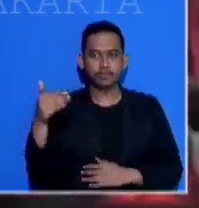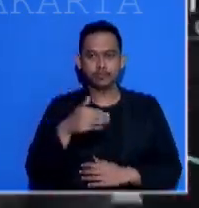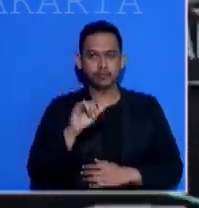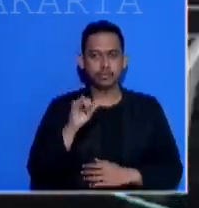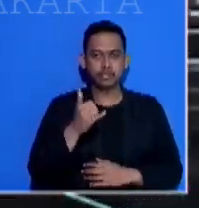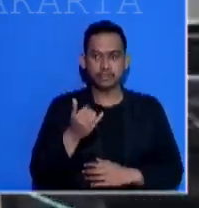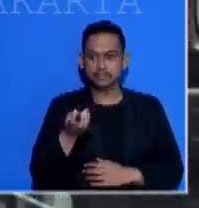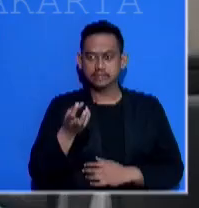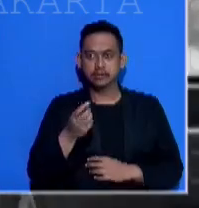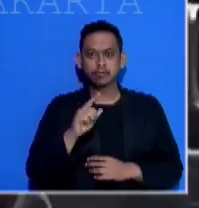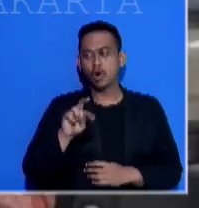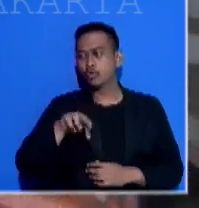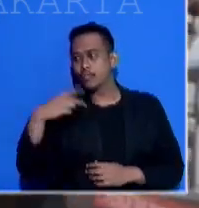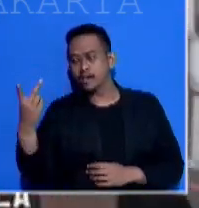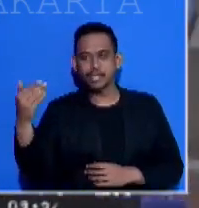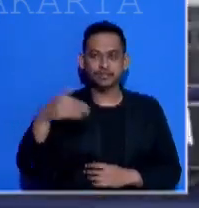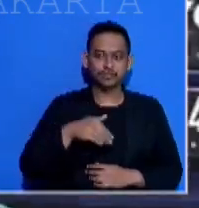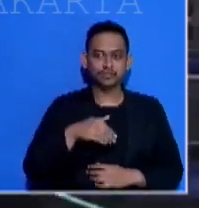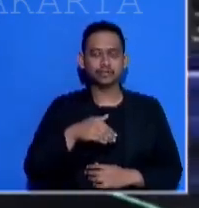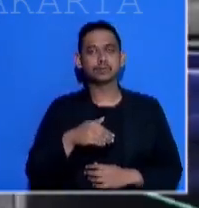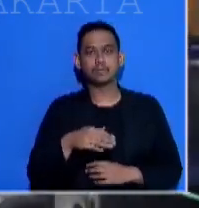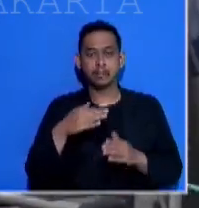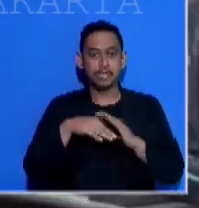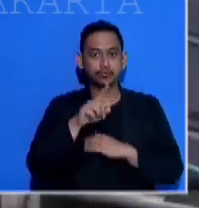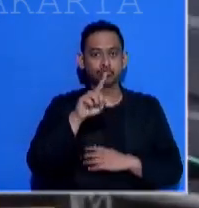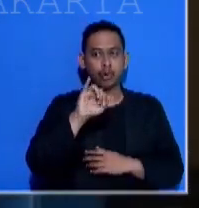keluar, yakni kendaraan masuk sebanyak